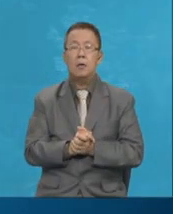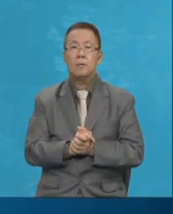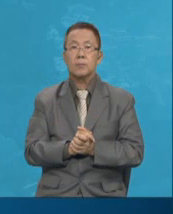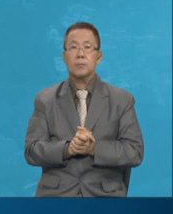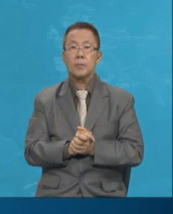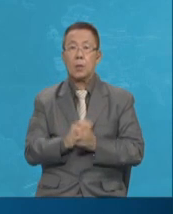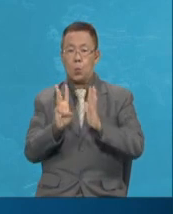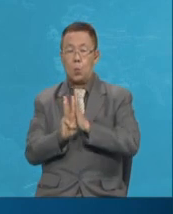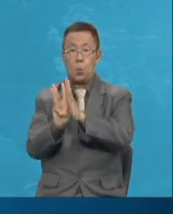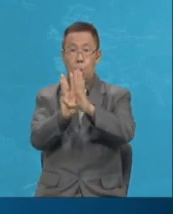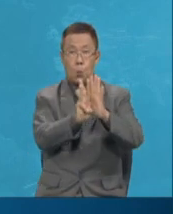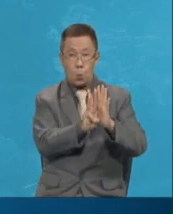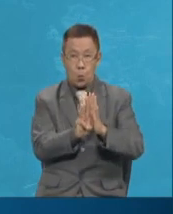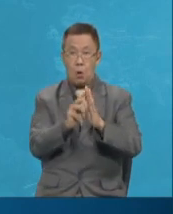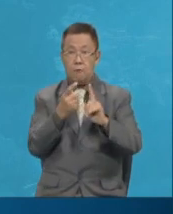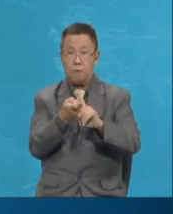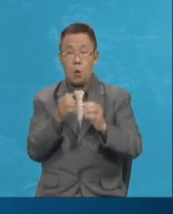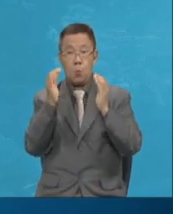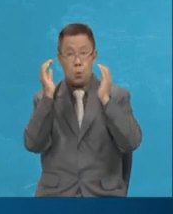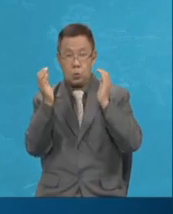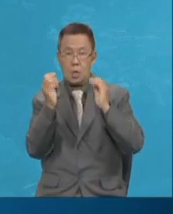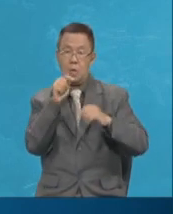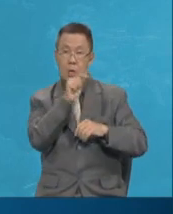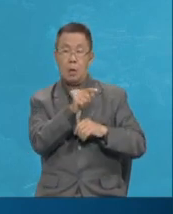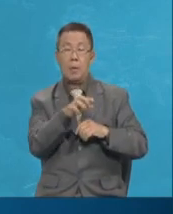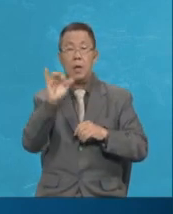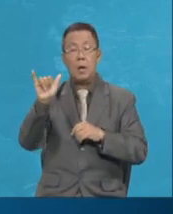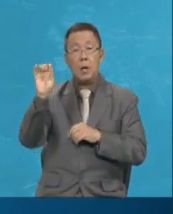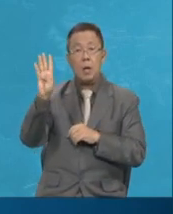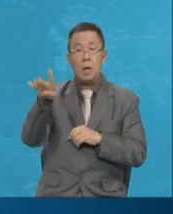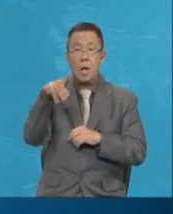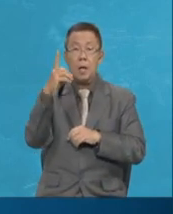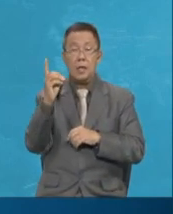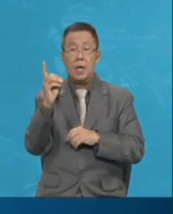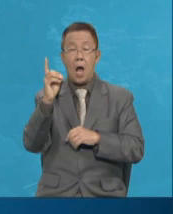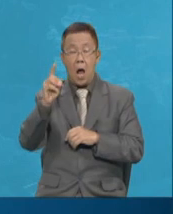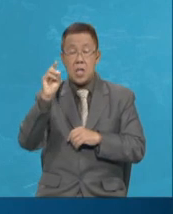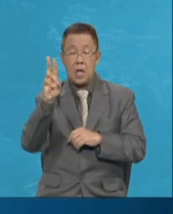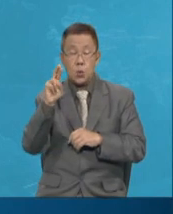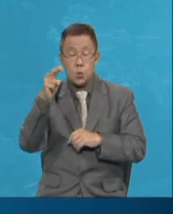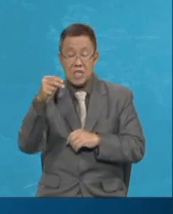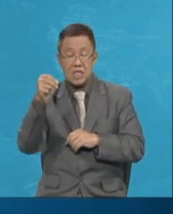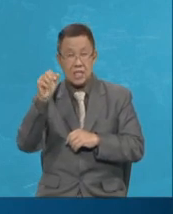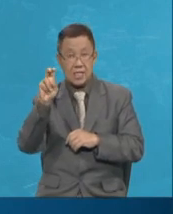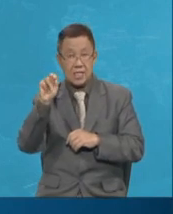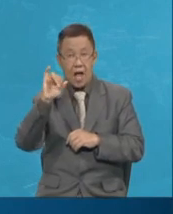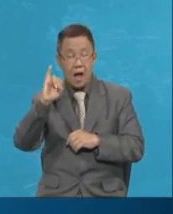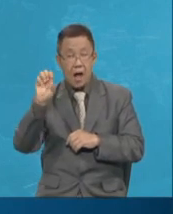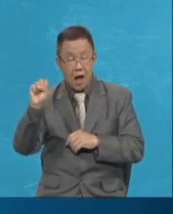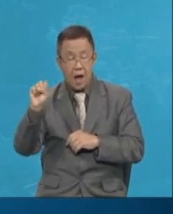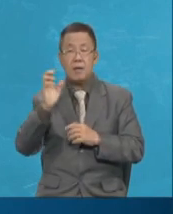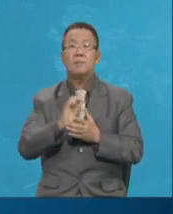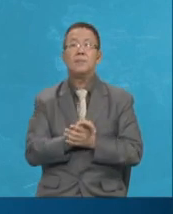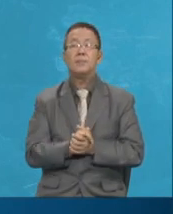mewakili masuk wajib resmi suara negara Kesesi tersebut yang terhormat dayang karuni saben ciawang Haji Azhari ahli Majlis